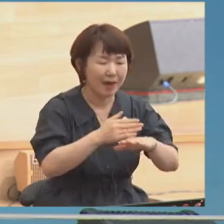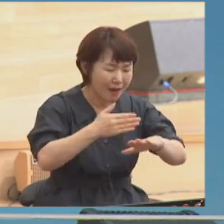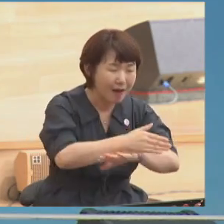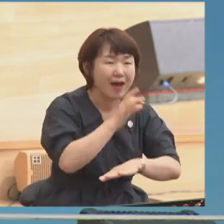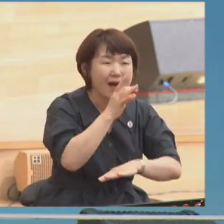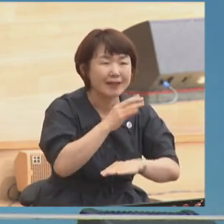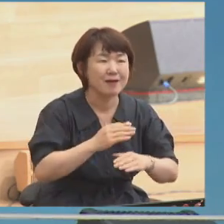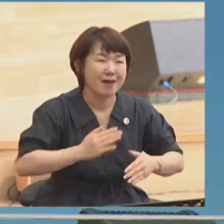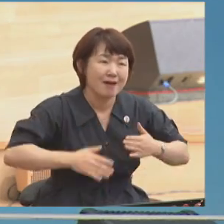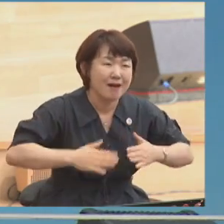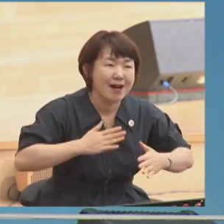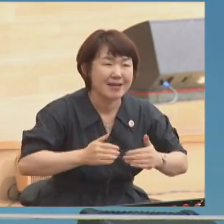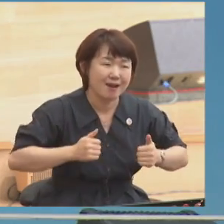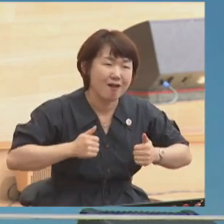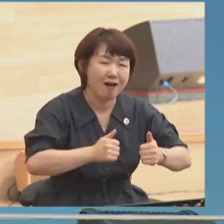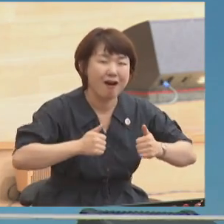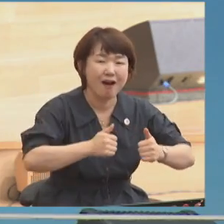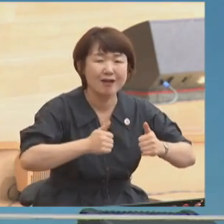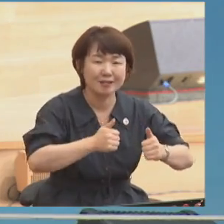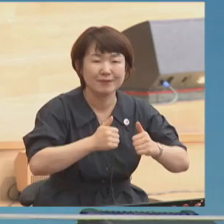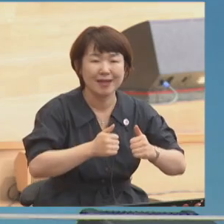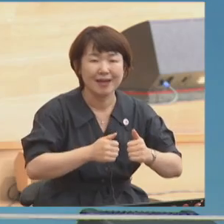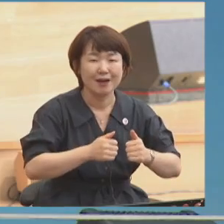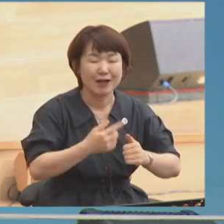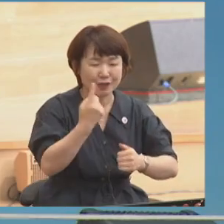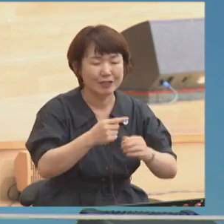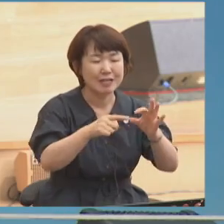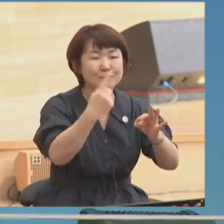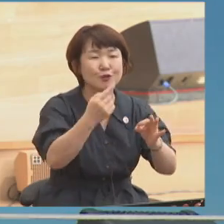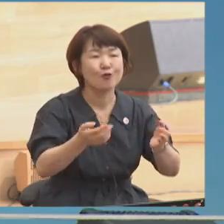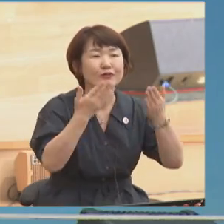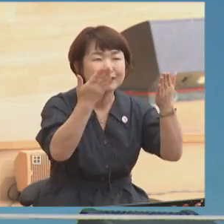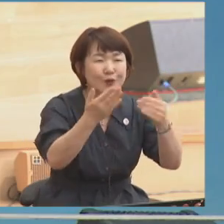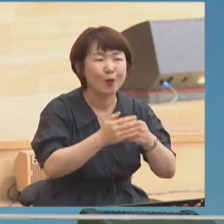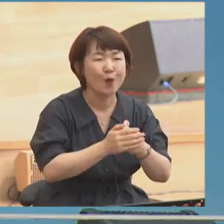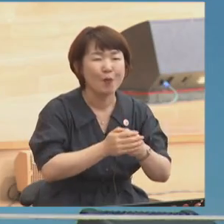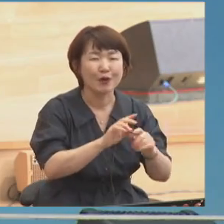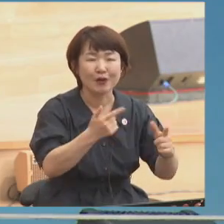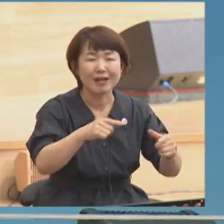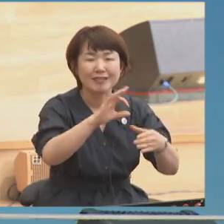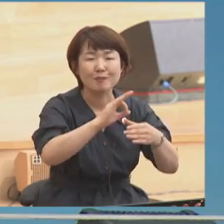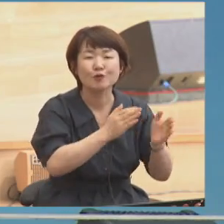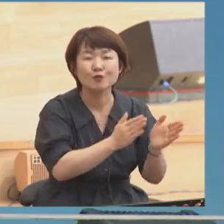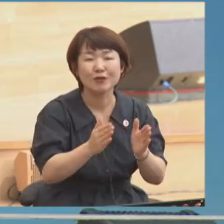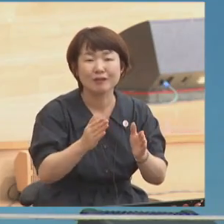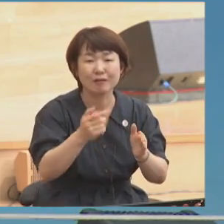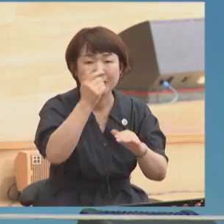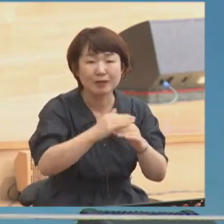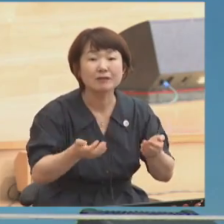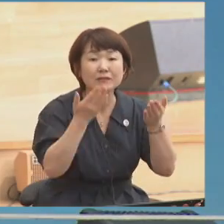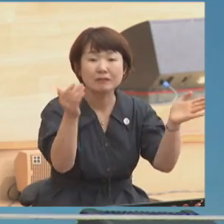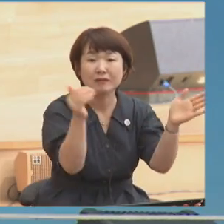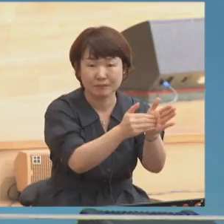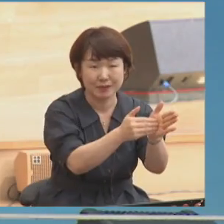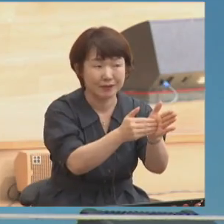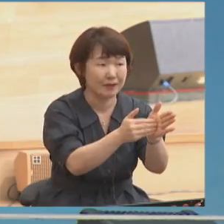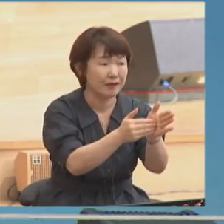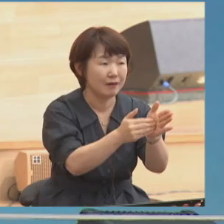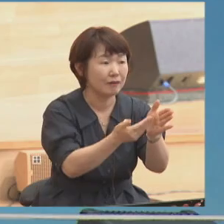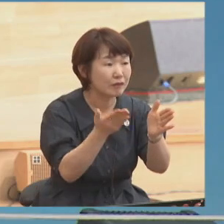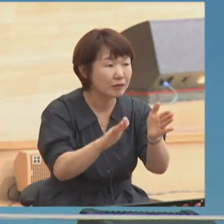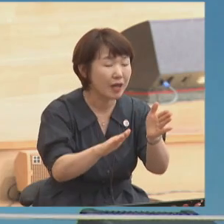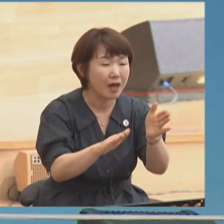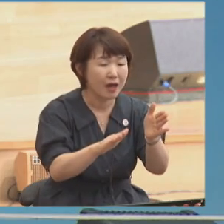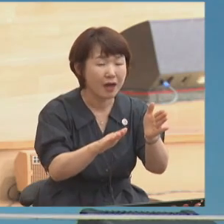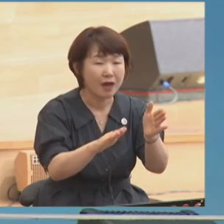않고 정말로 신실한 자세로 11조 딱 예물 준비해서 그렇게 예배를 드렸어요. 근데 그